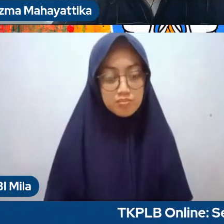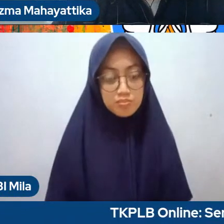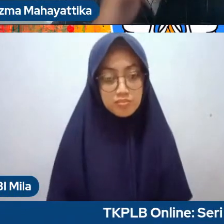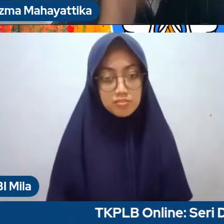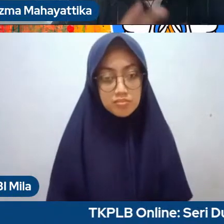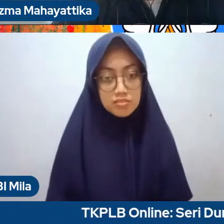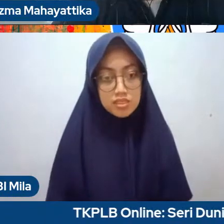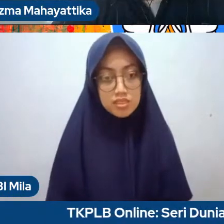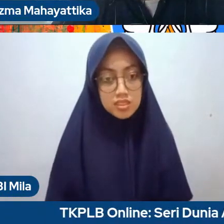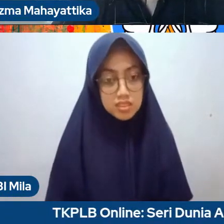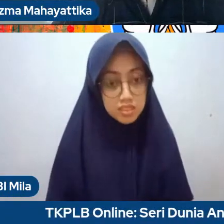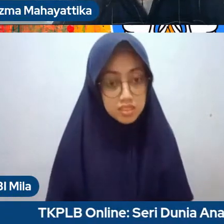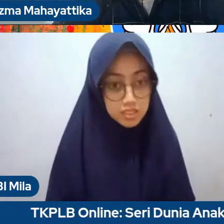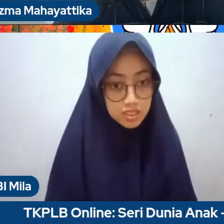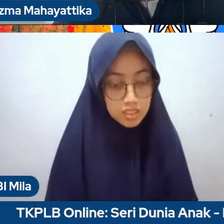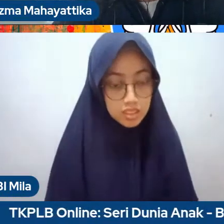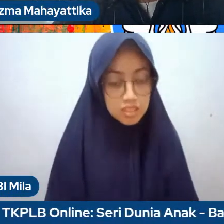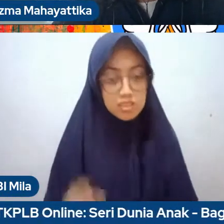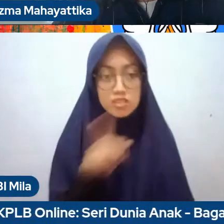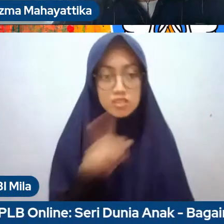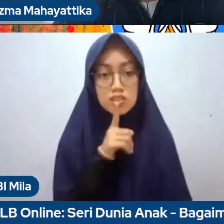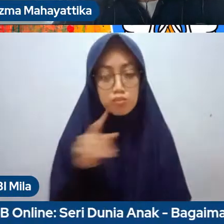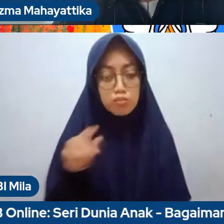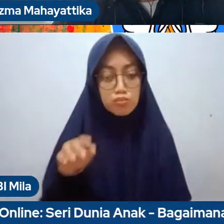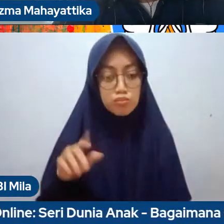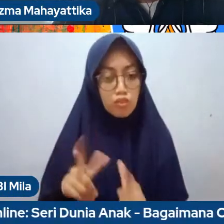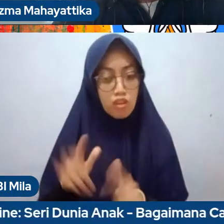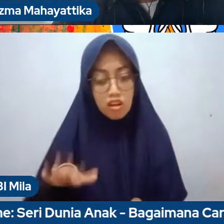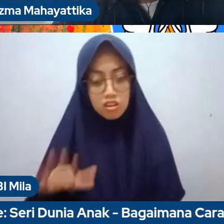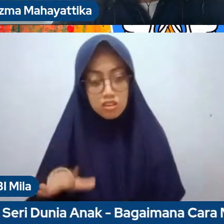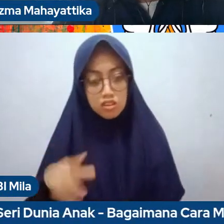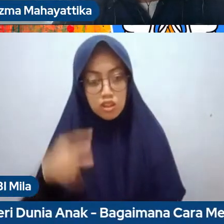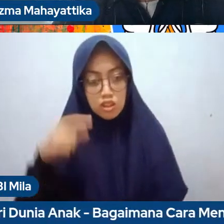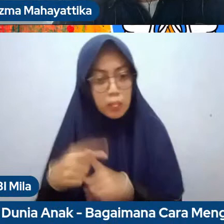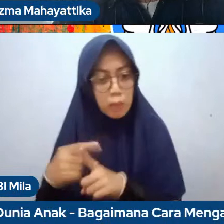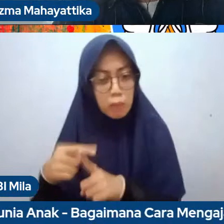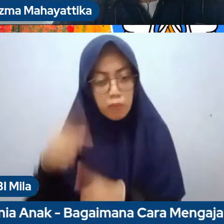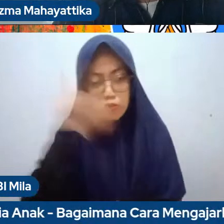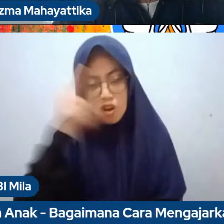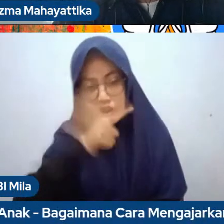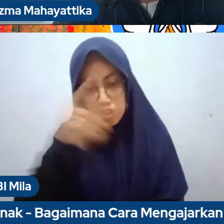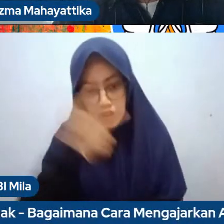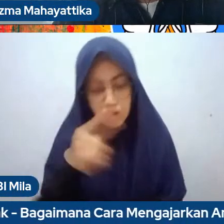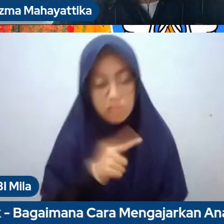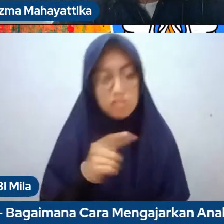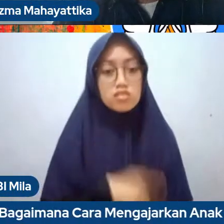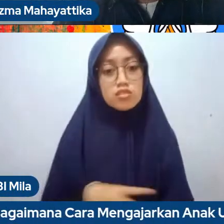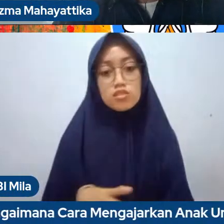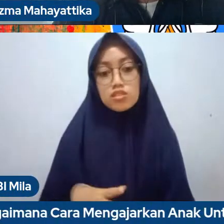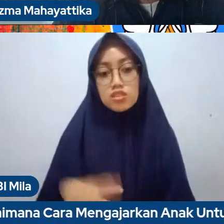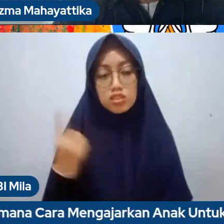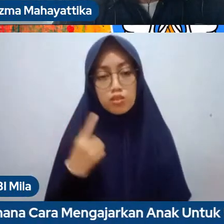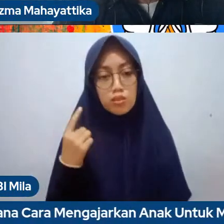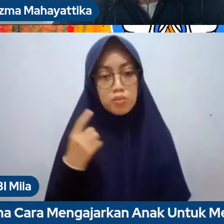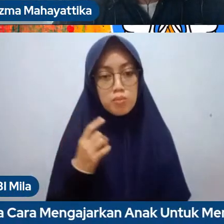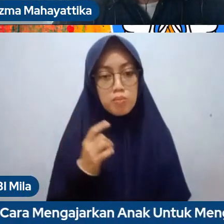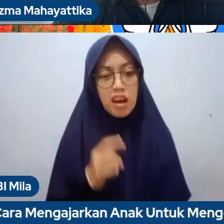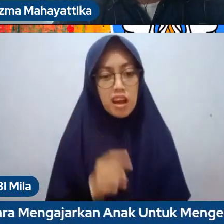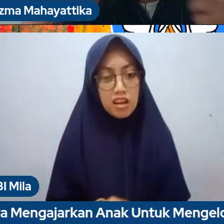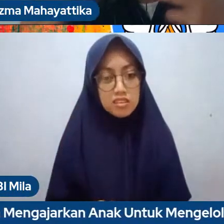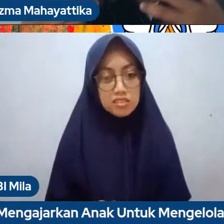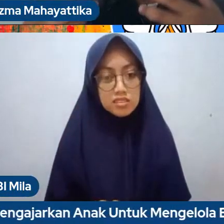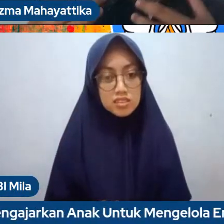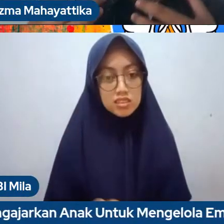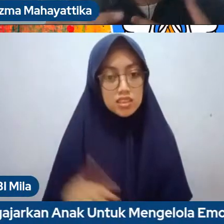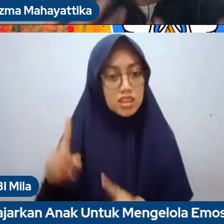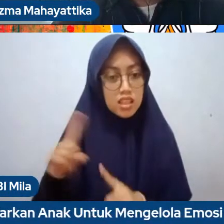Itu kalau kita tambah marah, mau tambah ruwet semuanya itu. Iya. Kita juga tenang dulu. Makanya tantrum adalah buat